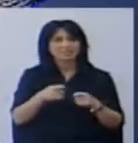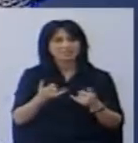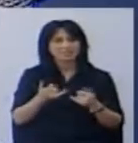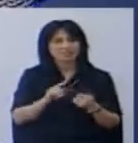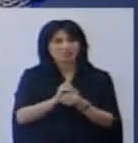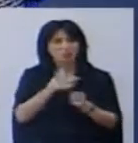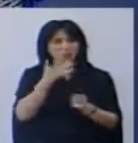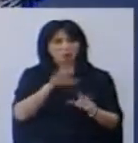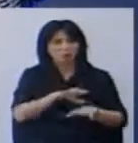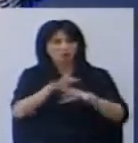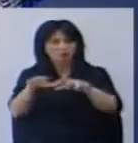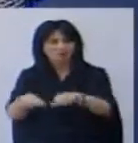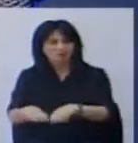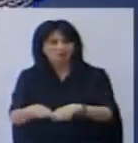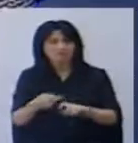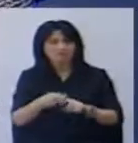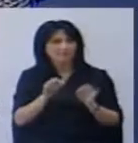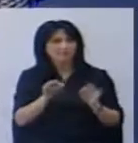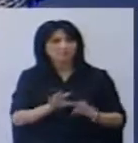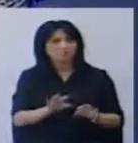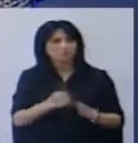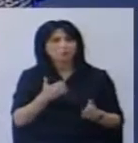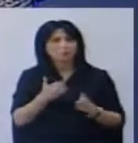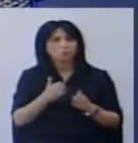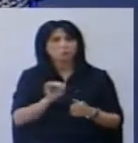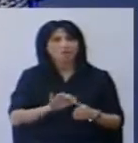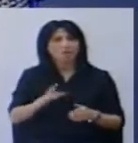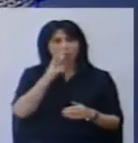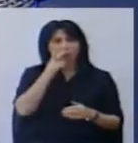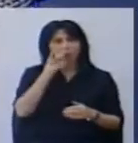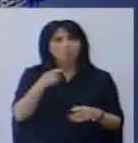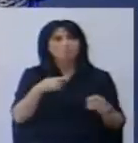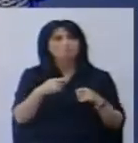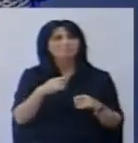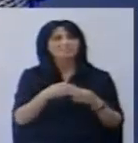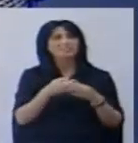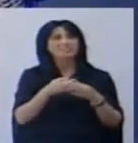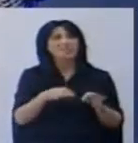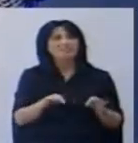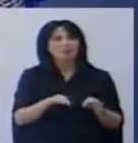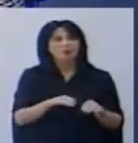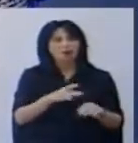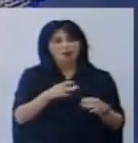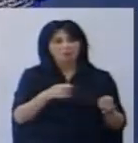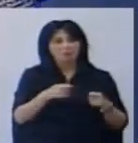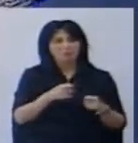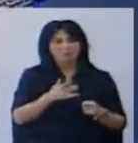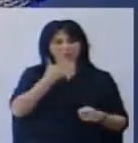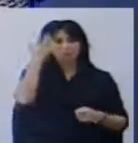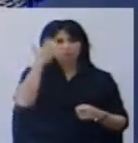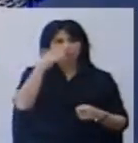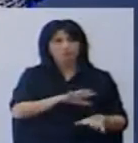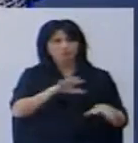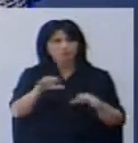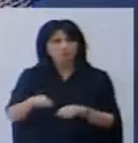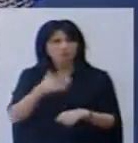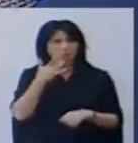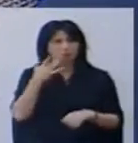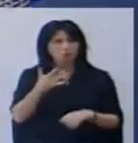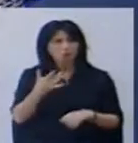ესა პოლიტიკა. არასწორია ეს ყველაფერი. თუ დასავლურ ცივილიზაციას გადავხედავ და მე რესპუბლიკელებთან სწორედ იმიტომ ვარ, რომ აბსოლუტურად ვეთანხმები